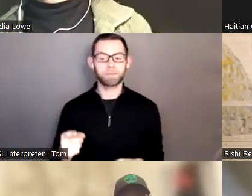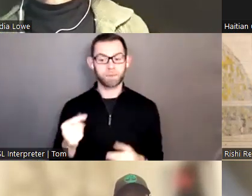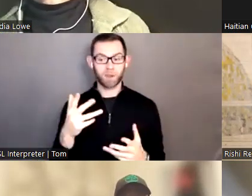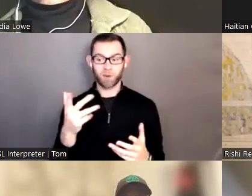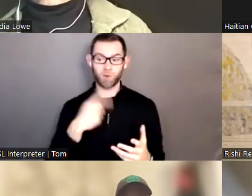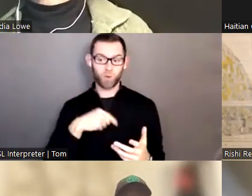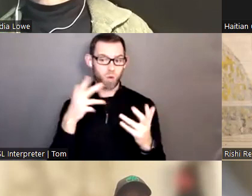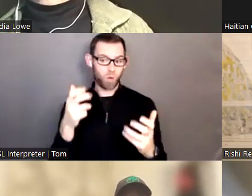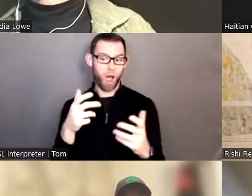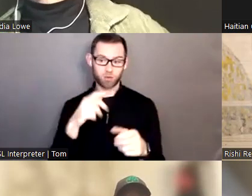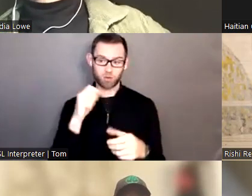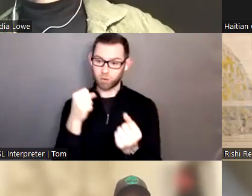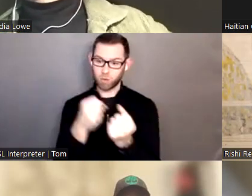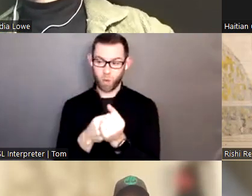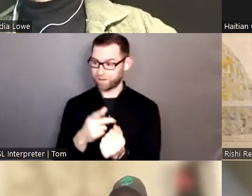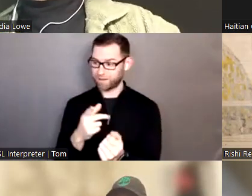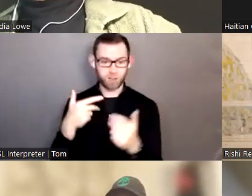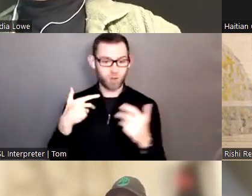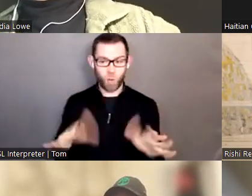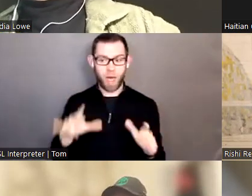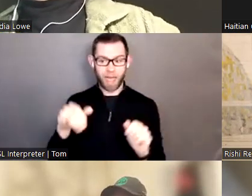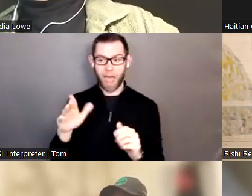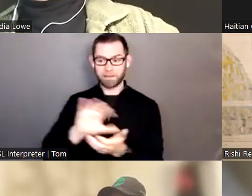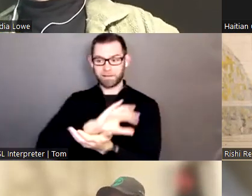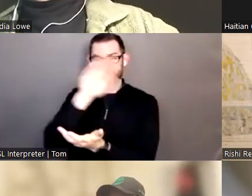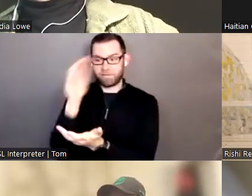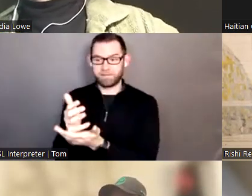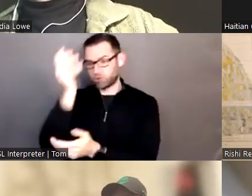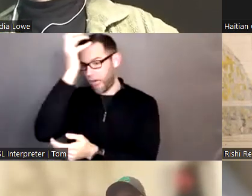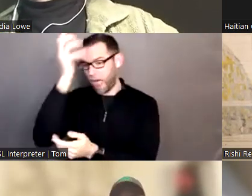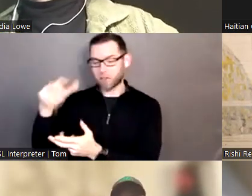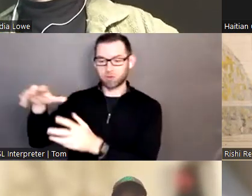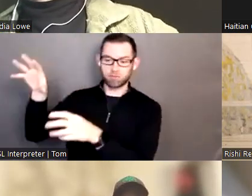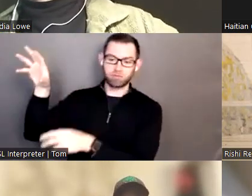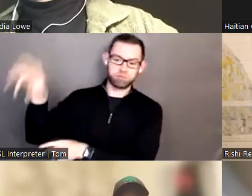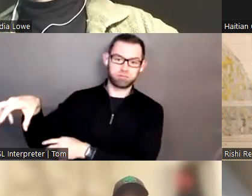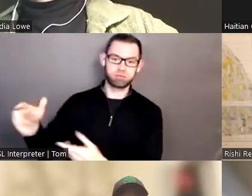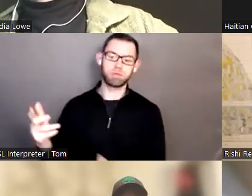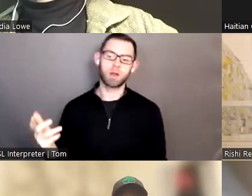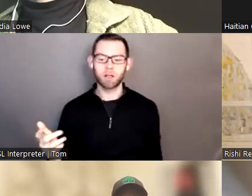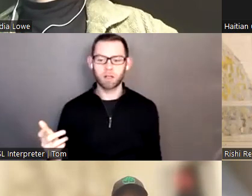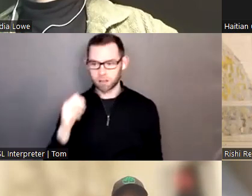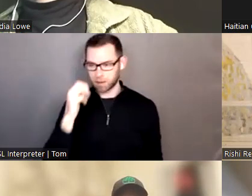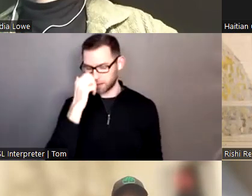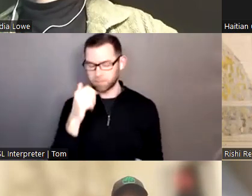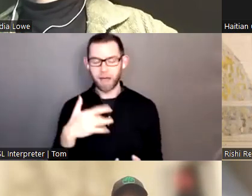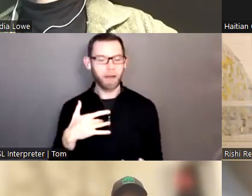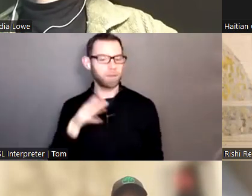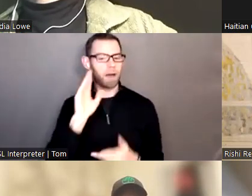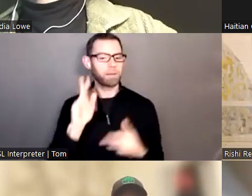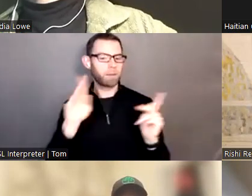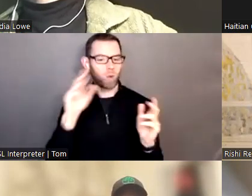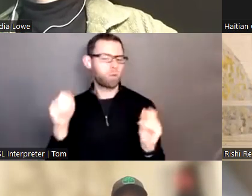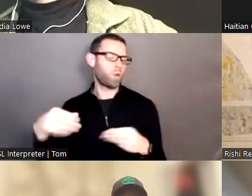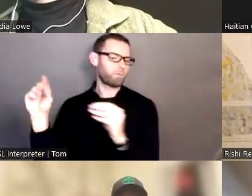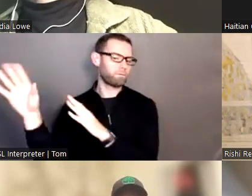et camper projet ça va venir qu'à parler là parce que les pourra venir en communauté justice environnementale